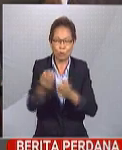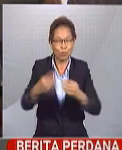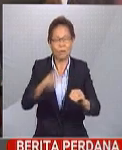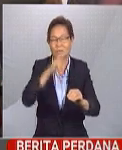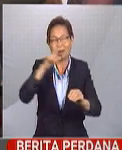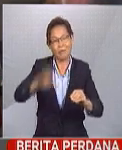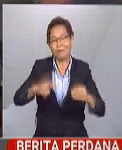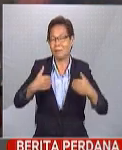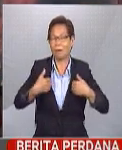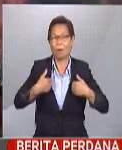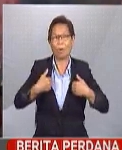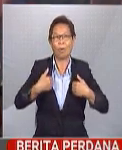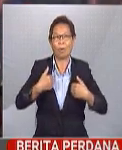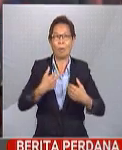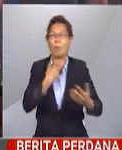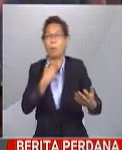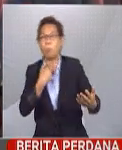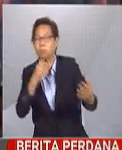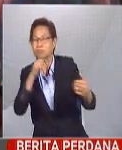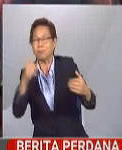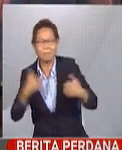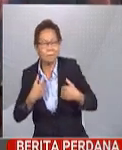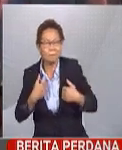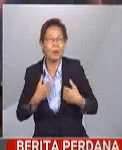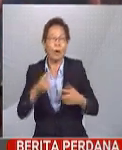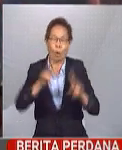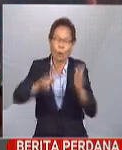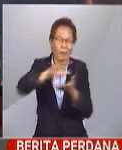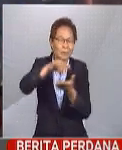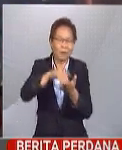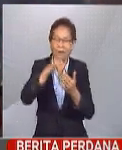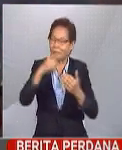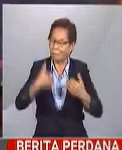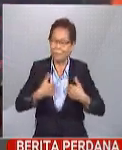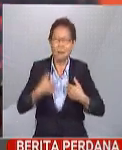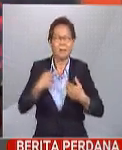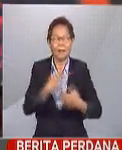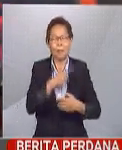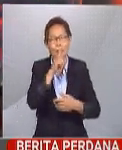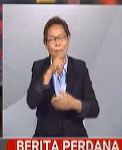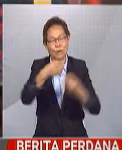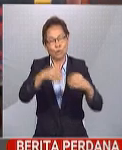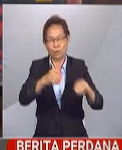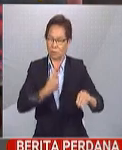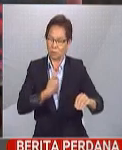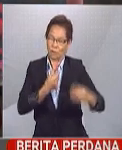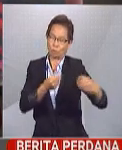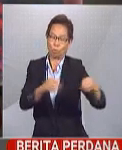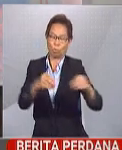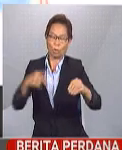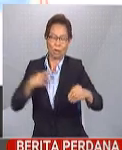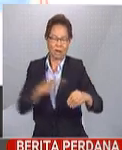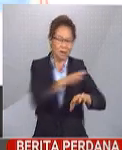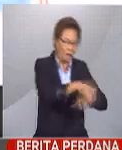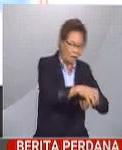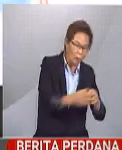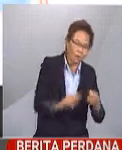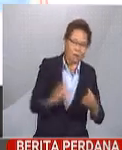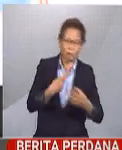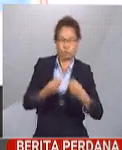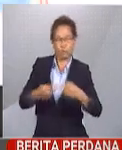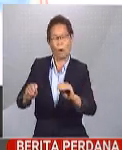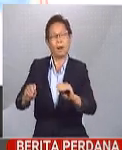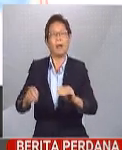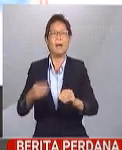tanpa ada sekatan-sekatan macam kita orang tengah apa semua lah. So kita memang dapat jual sendiri apa yang kita hasilkan. Macam ni